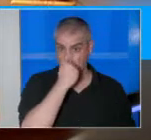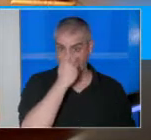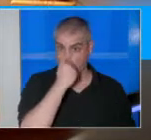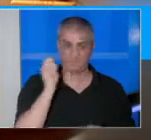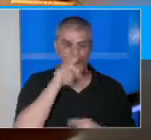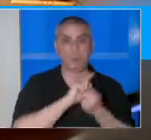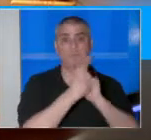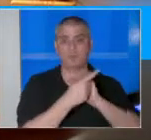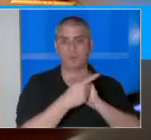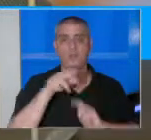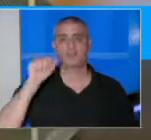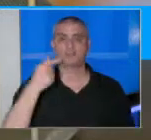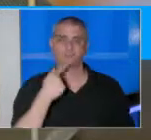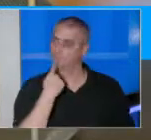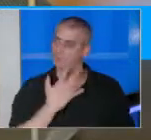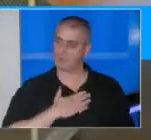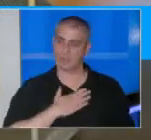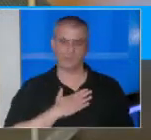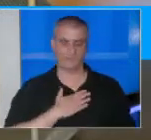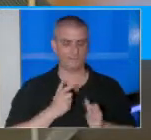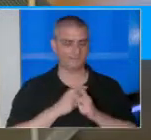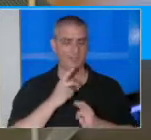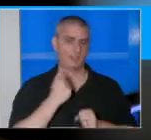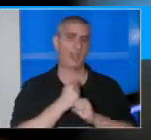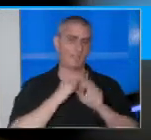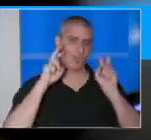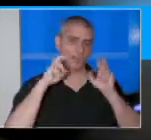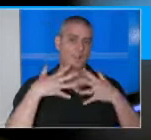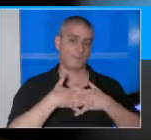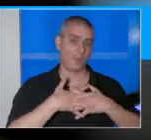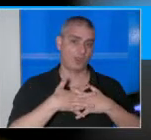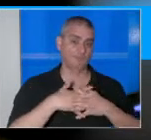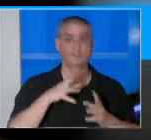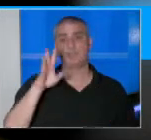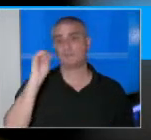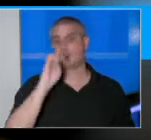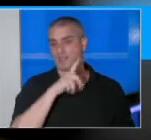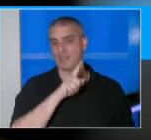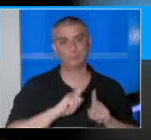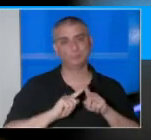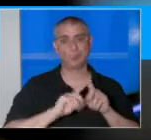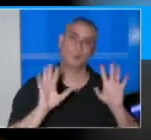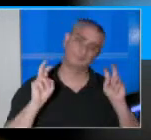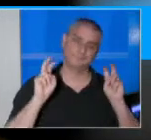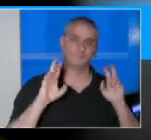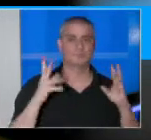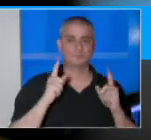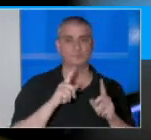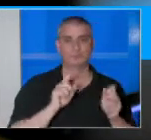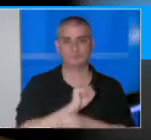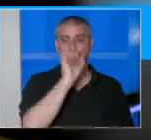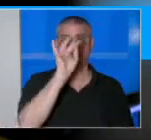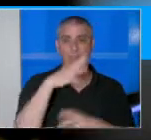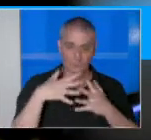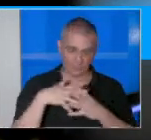הגיעה במקומה, איתן גינזבורג, אמר, אני עם מפלגת העבודה בקואליציה, מרב מיכאלי היא סוג של, איך נאמר, מישהי שמתמרדת